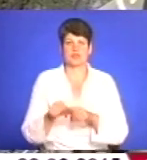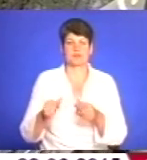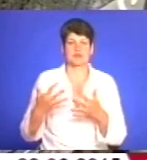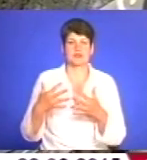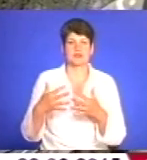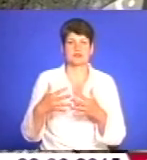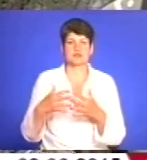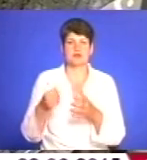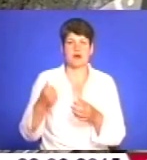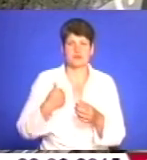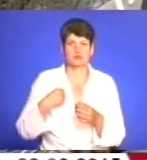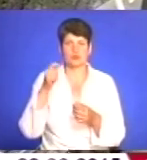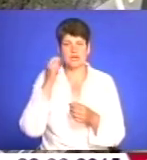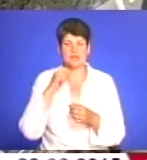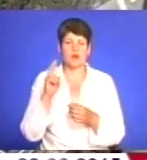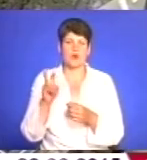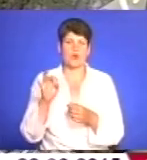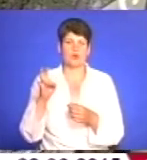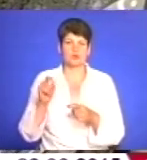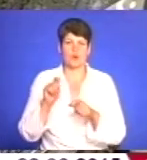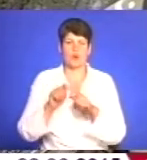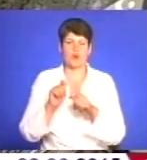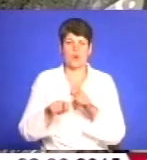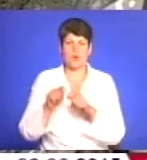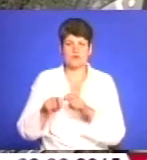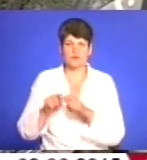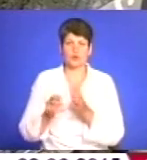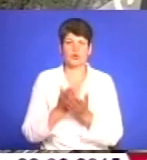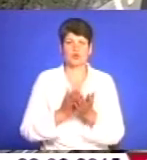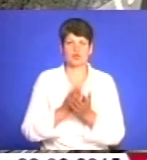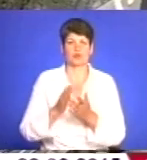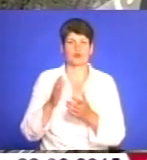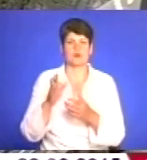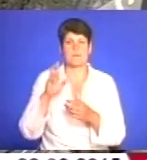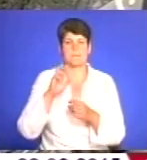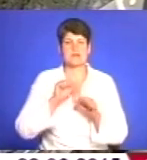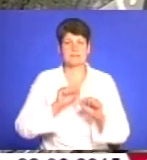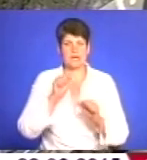силами України, і з контррозвідкою, Службою безпеки України.